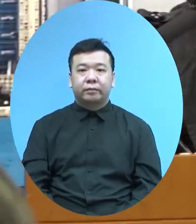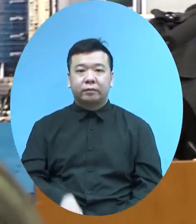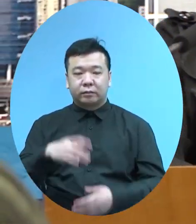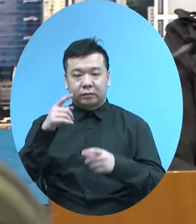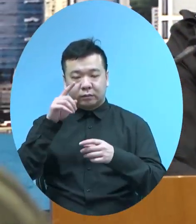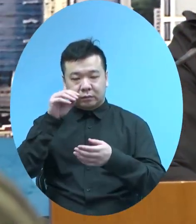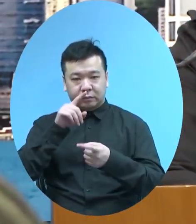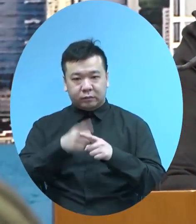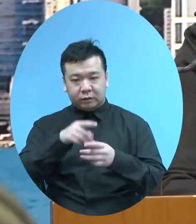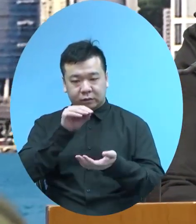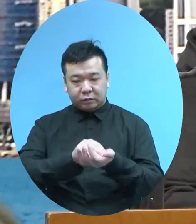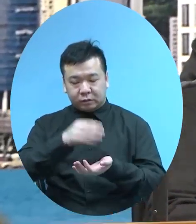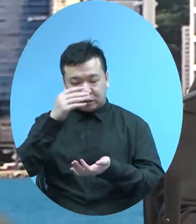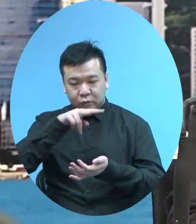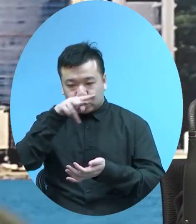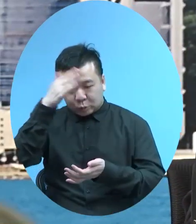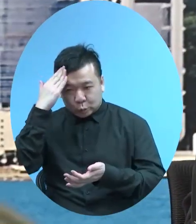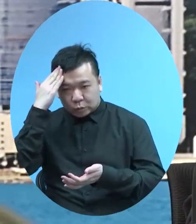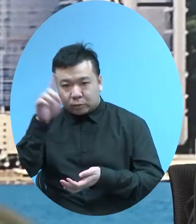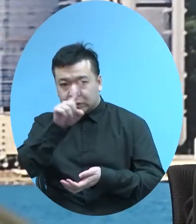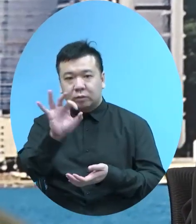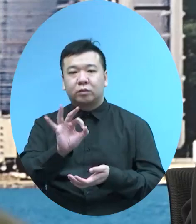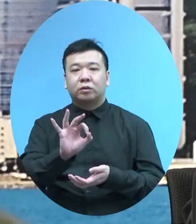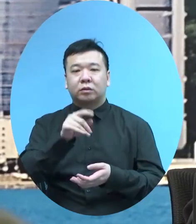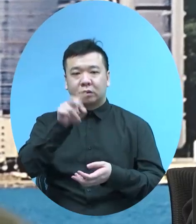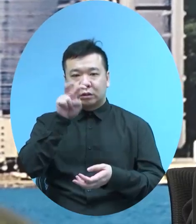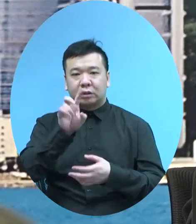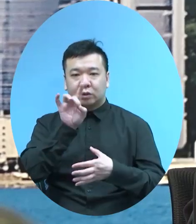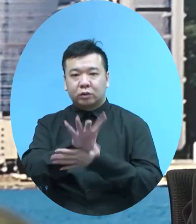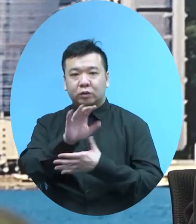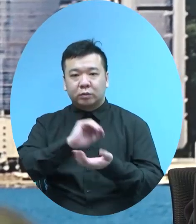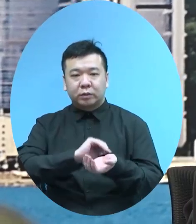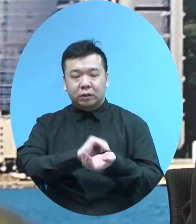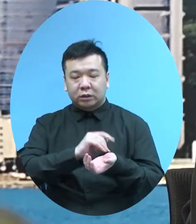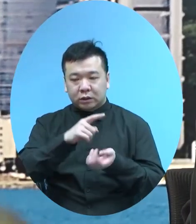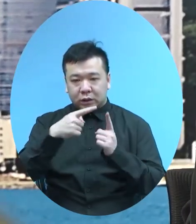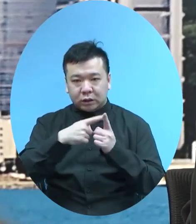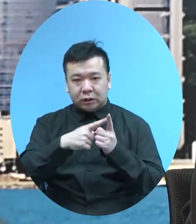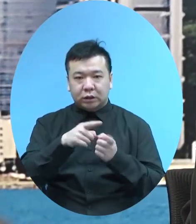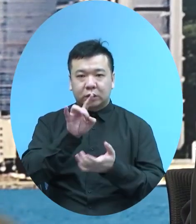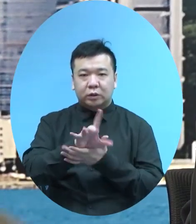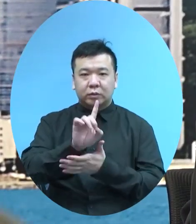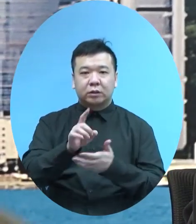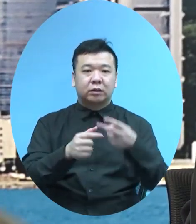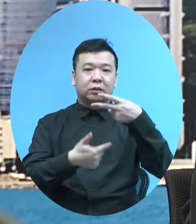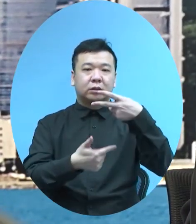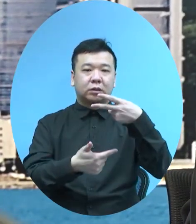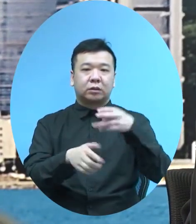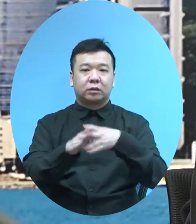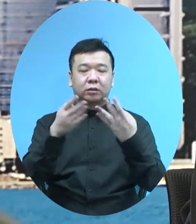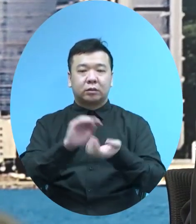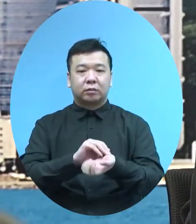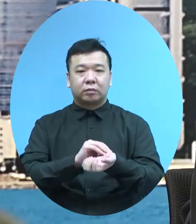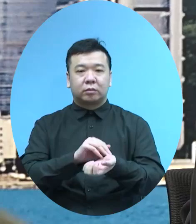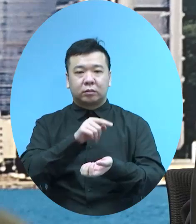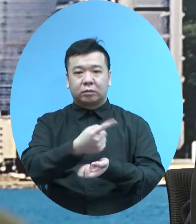真係確實揾到個源頭嘅，咁只係揾到一啲早期發病嘅人，咁其實最早期都係2月8日發病，咁都唔